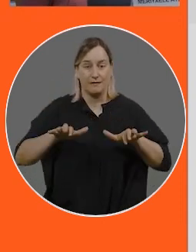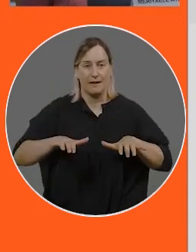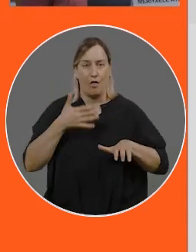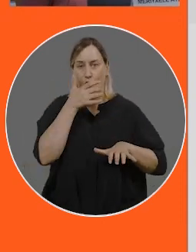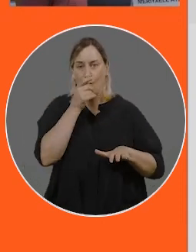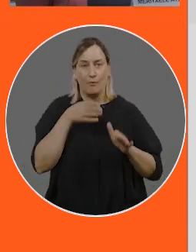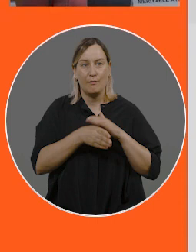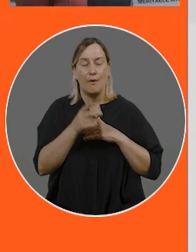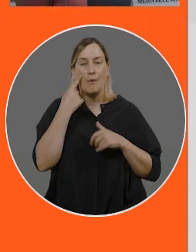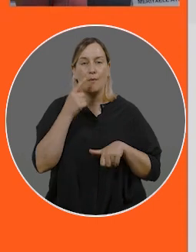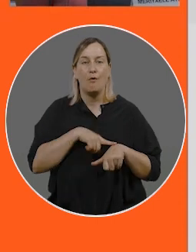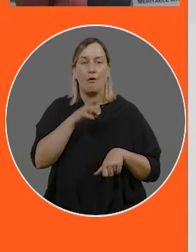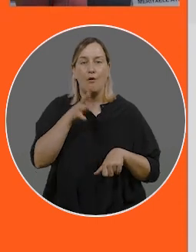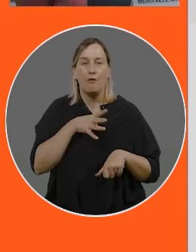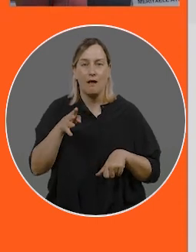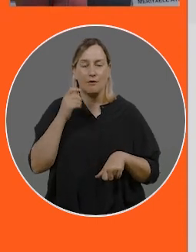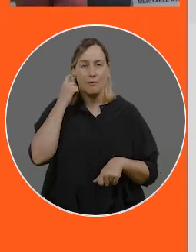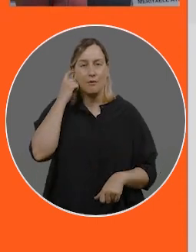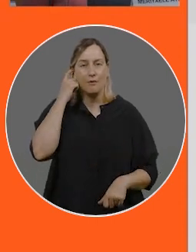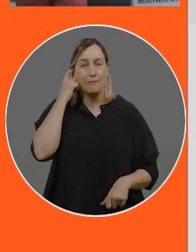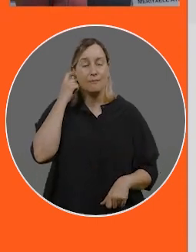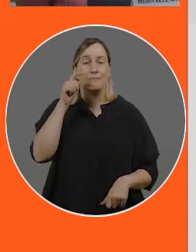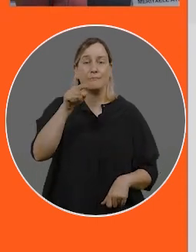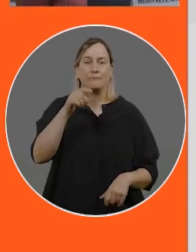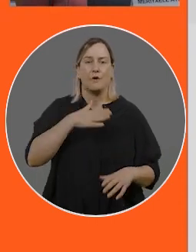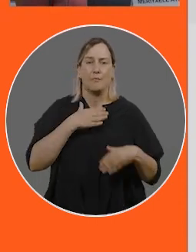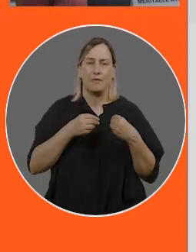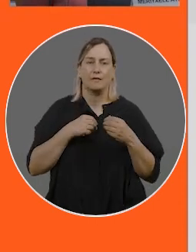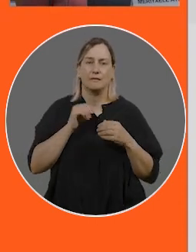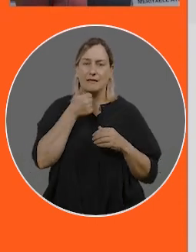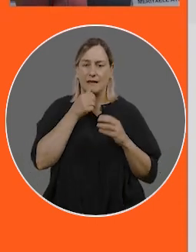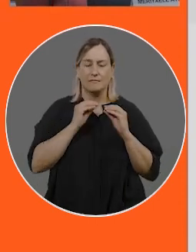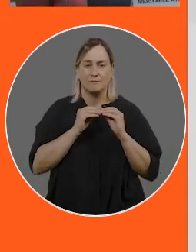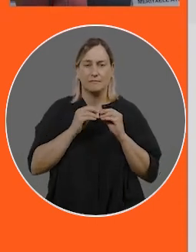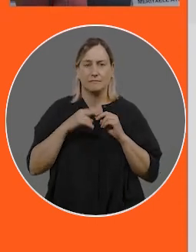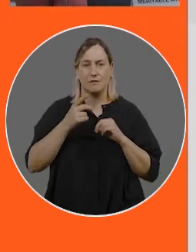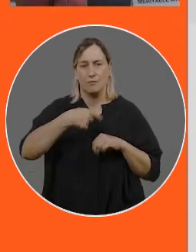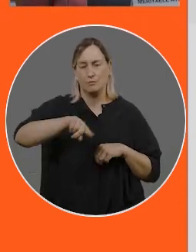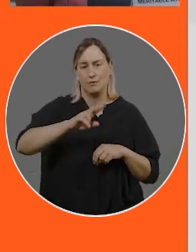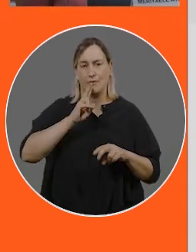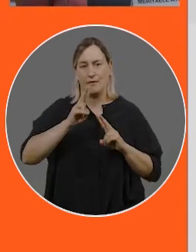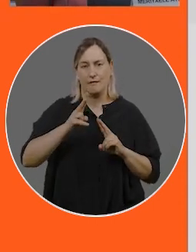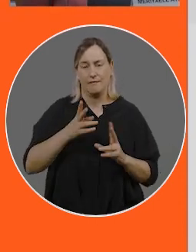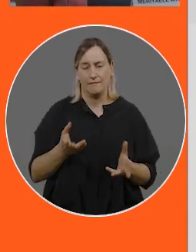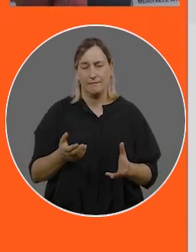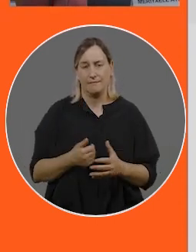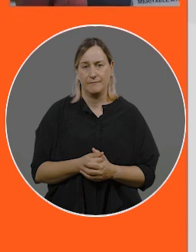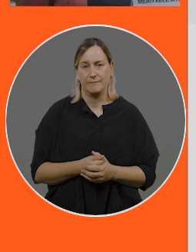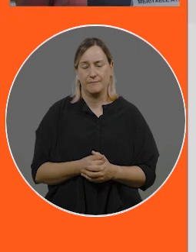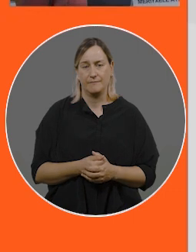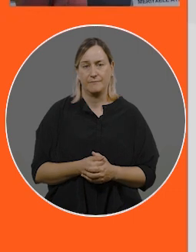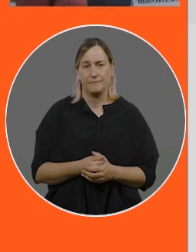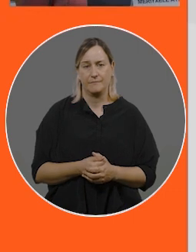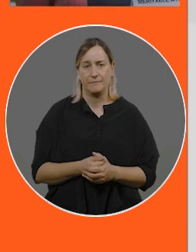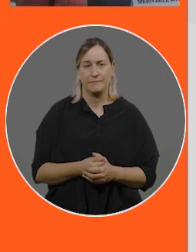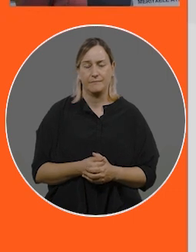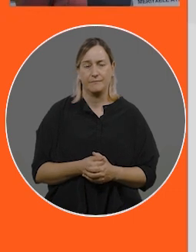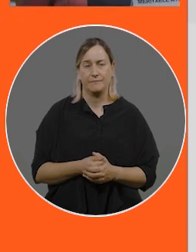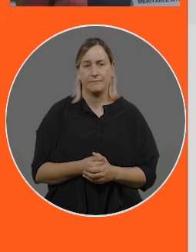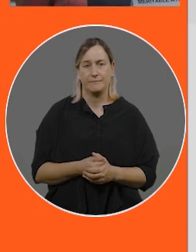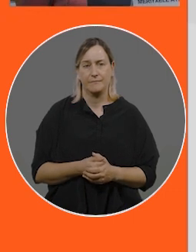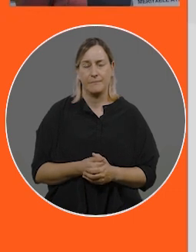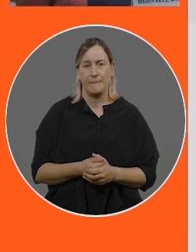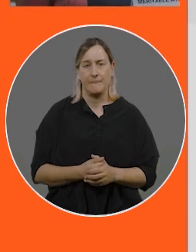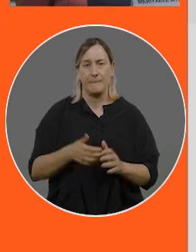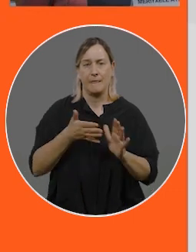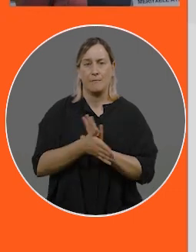que ho podeu verificar vosaltres mateixos, com deia abans ella, perquè podeu